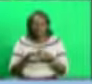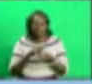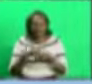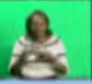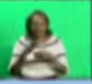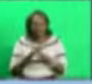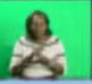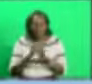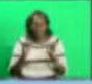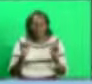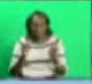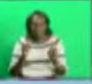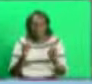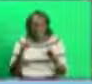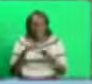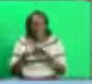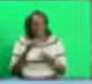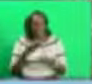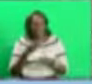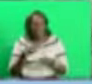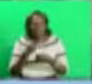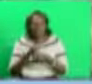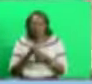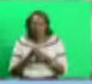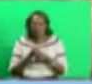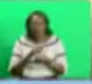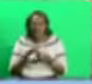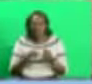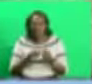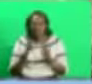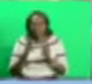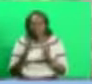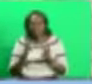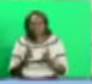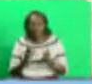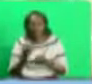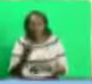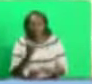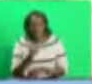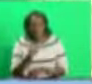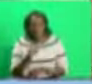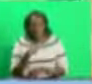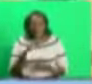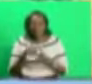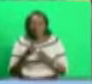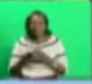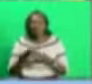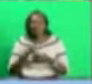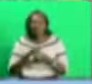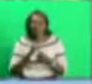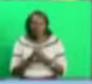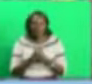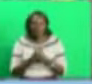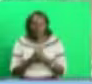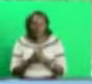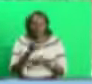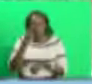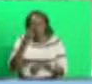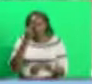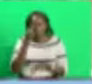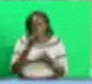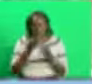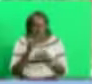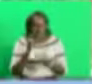workshop mimi niko na uda vitu kulingana na order. Apart from order, naweza kukuangalia ila kama ni kitu ya